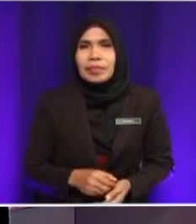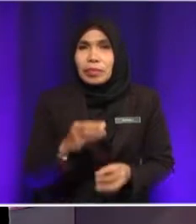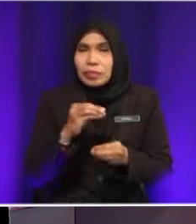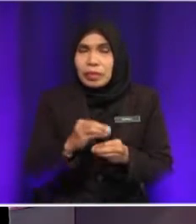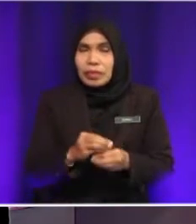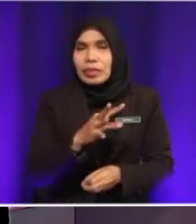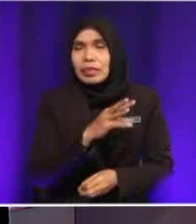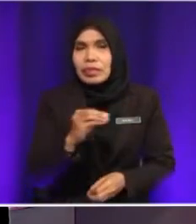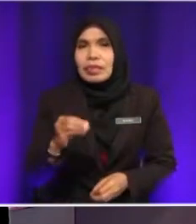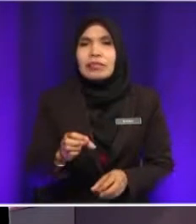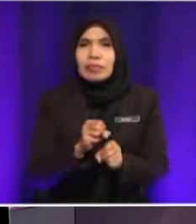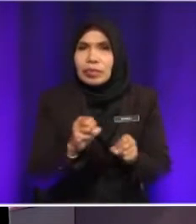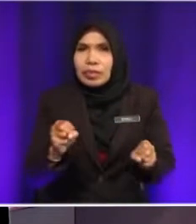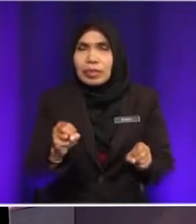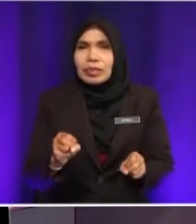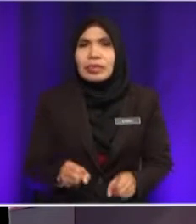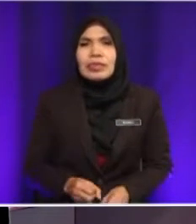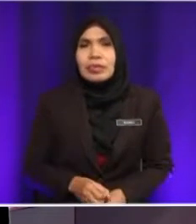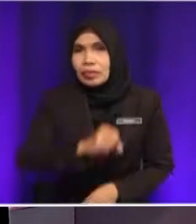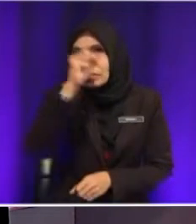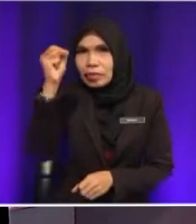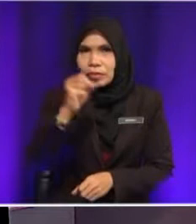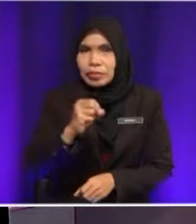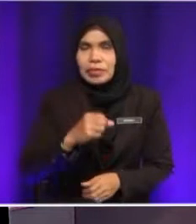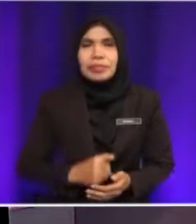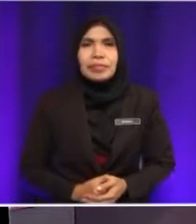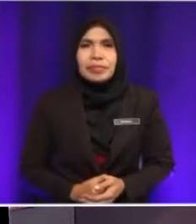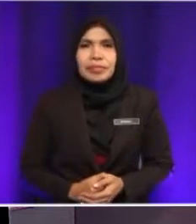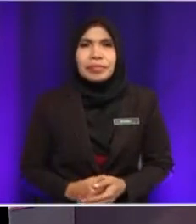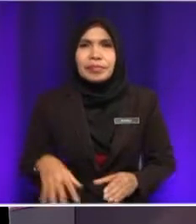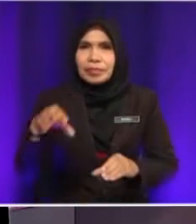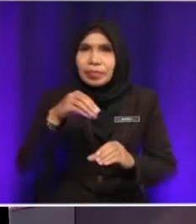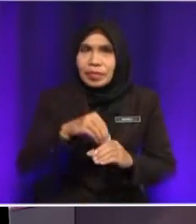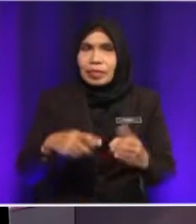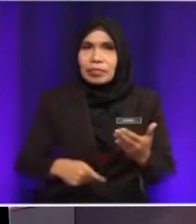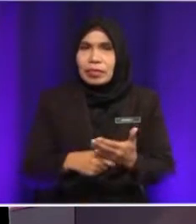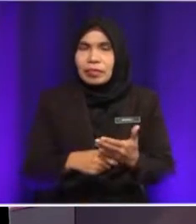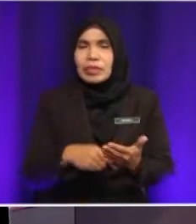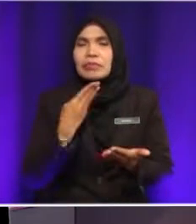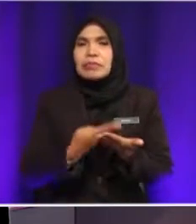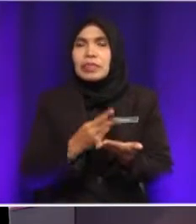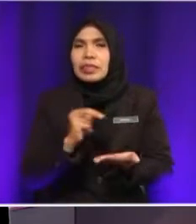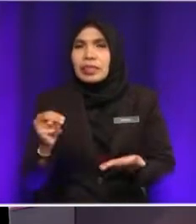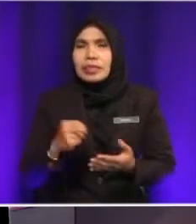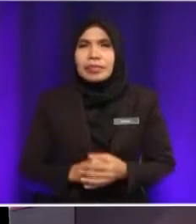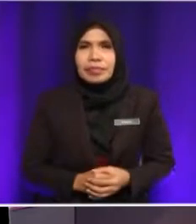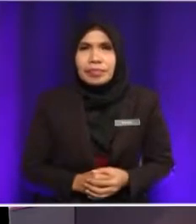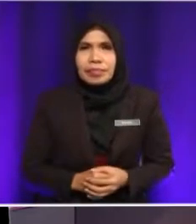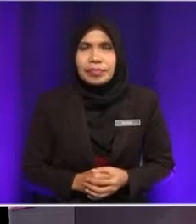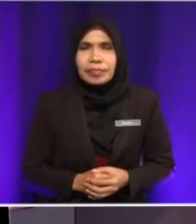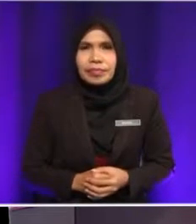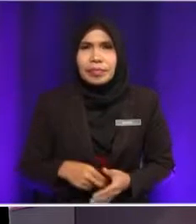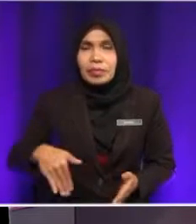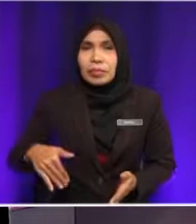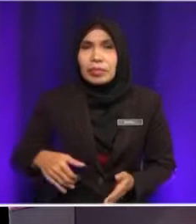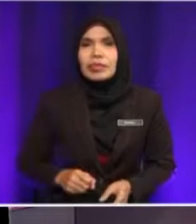untuk ujian akhir sesi akademik Oke dalam penambah baikan PBD somatif sebagaimana yang saya jelaskan sebelum ini